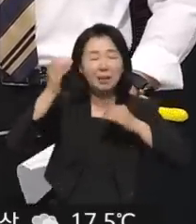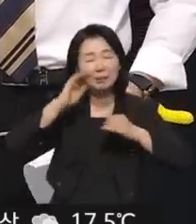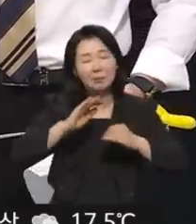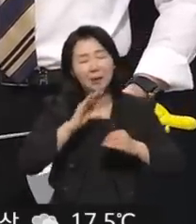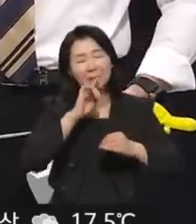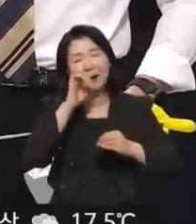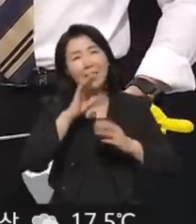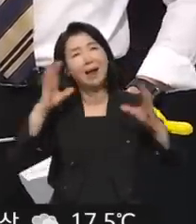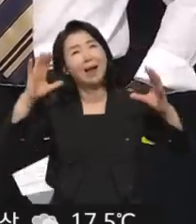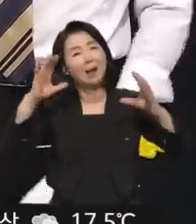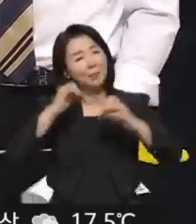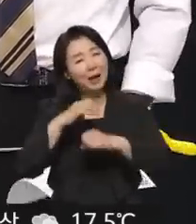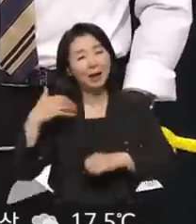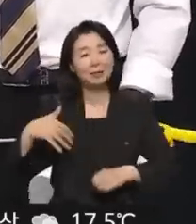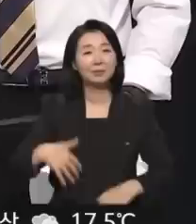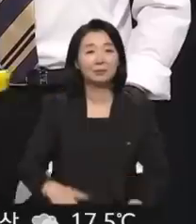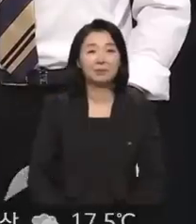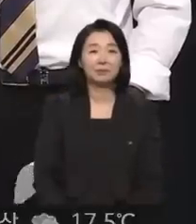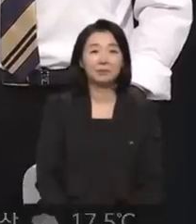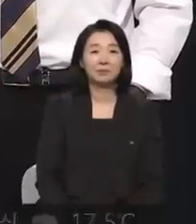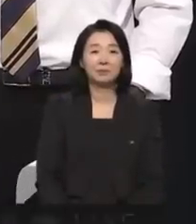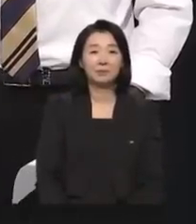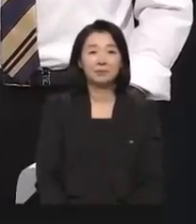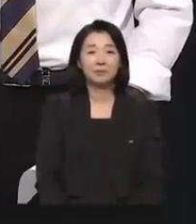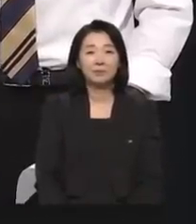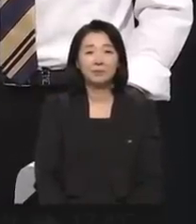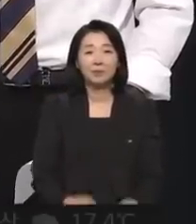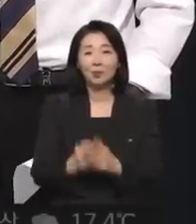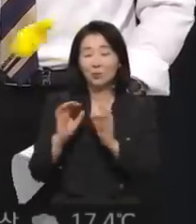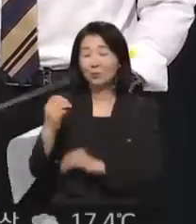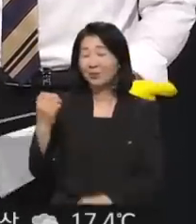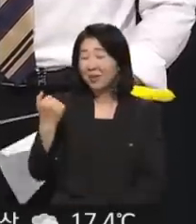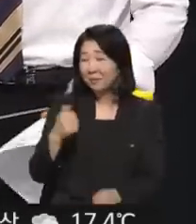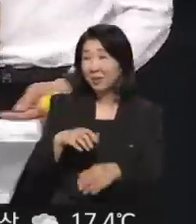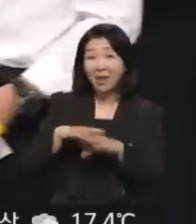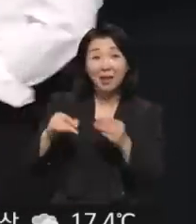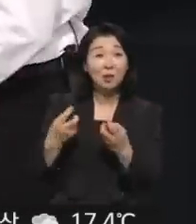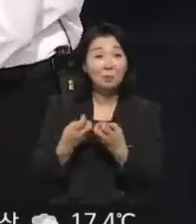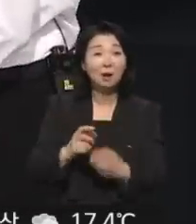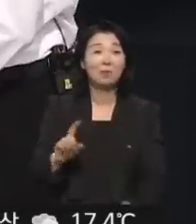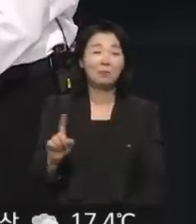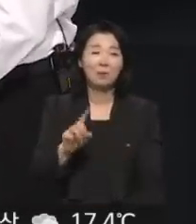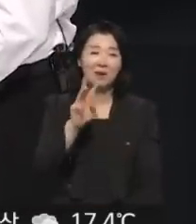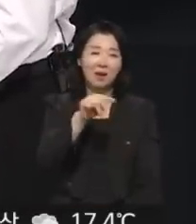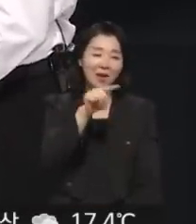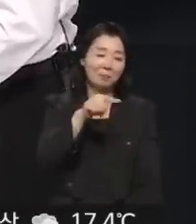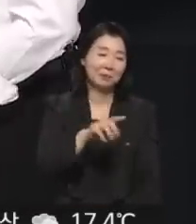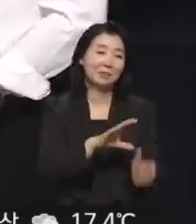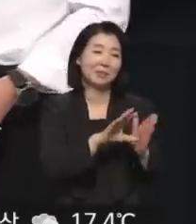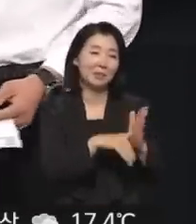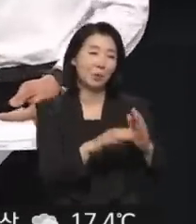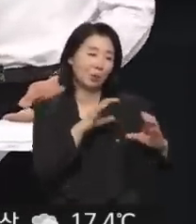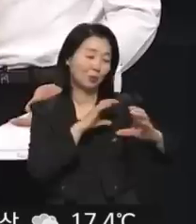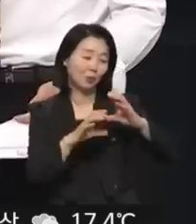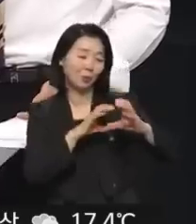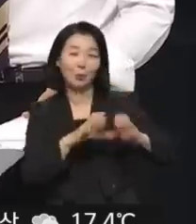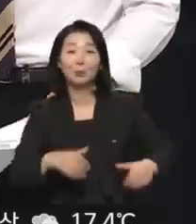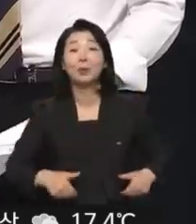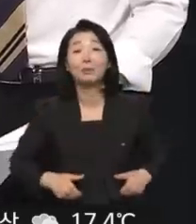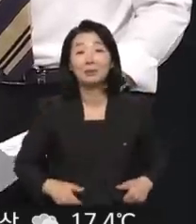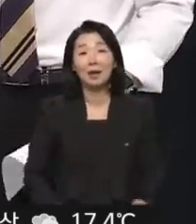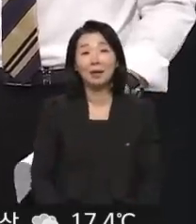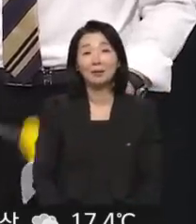쉽사리 가라앉지 않는 분위기인데요. 그래서 내놓은 국민의힘의 처방전, 바로 MZ세대와의